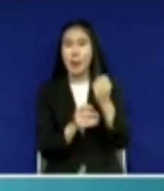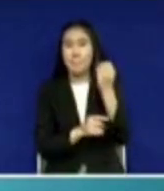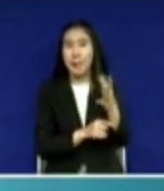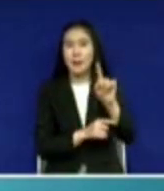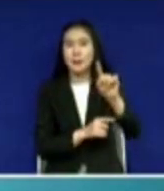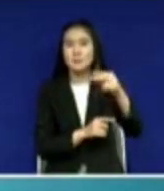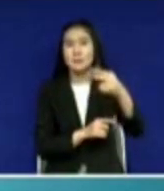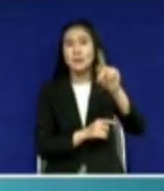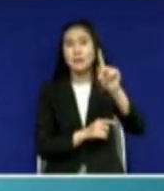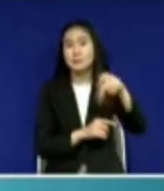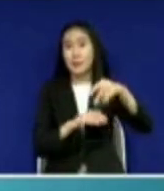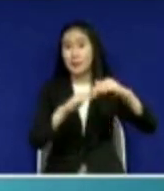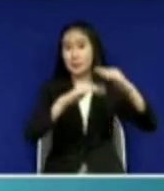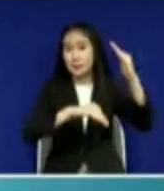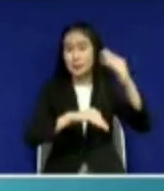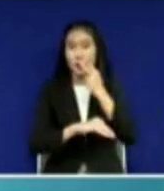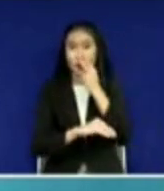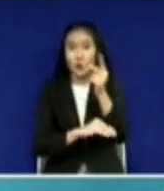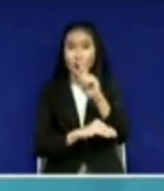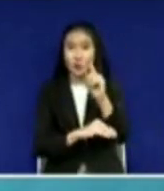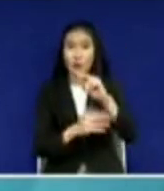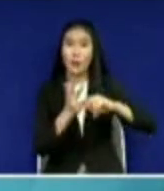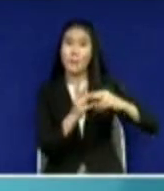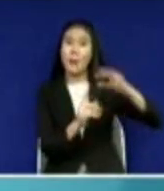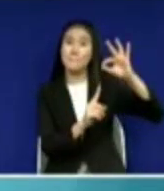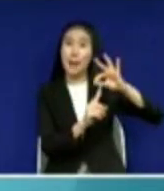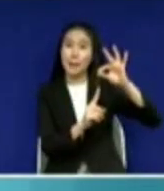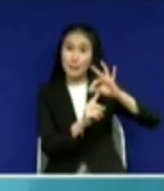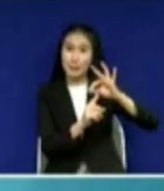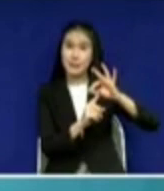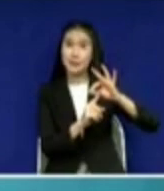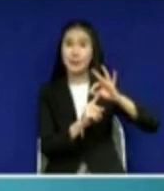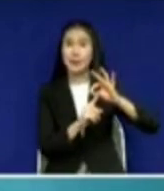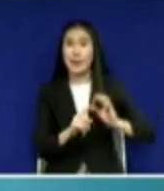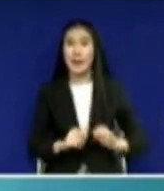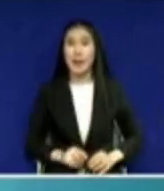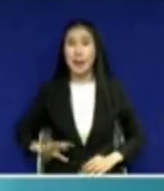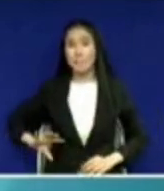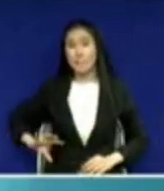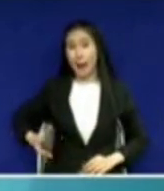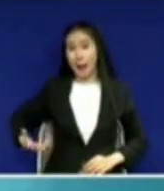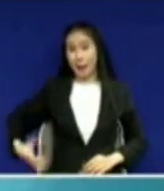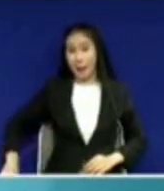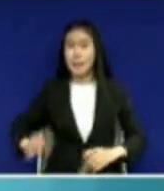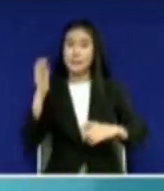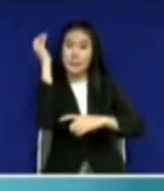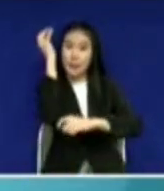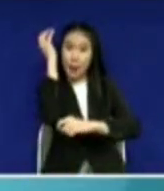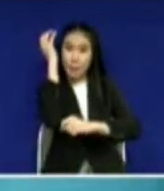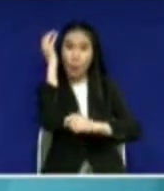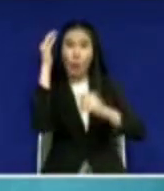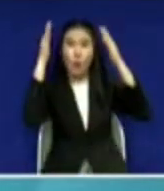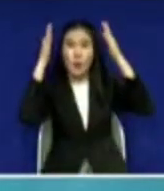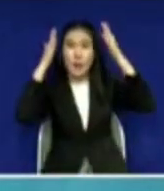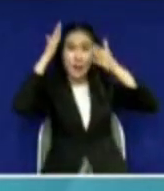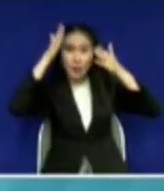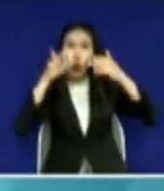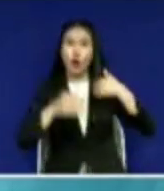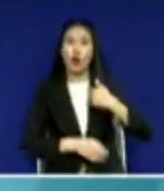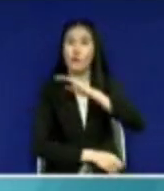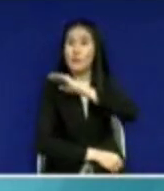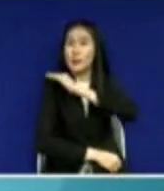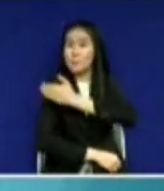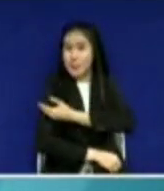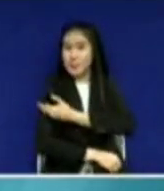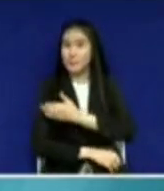รายค่ะตามมาด้วยปากีสถานบังกลาเทศสิงคโปร์อินโดนีเซียและฟิลิปปินส์ค่ะใน